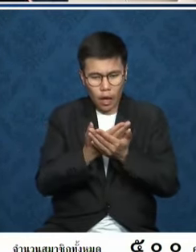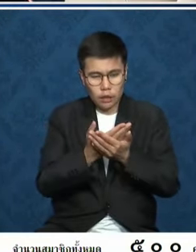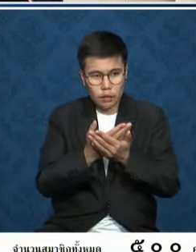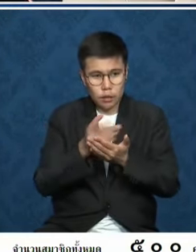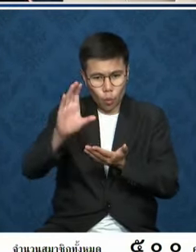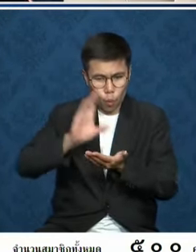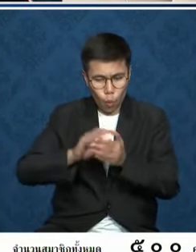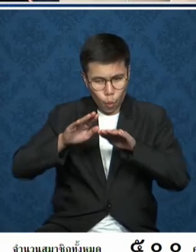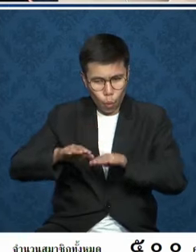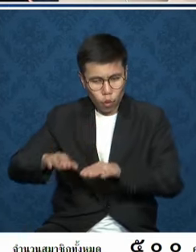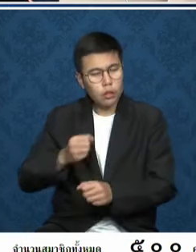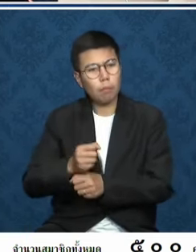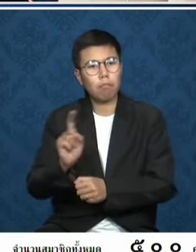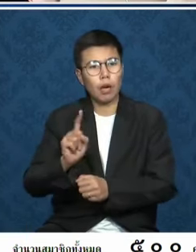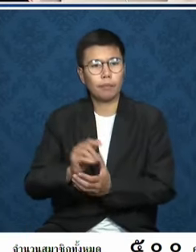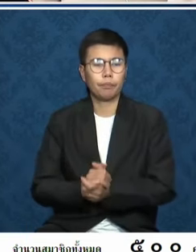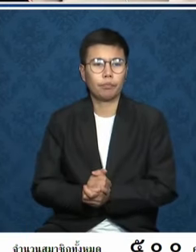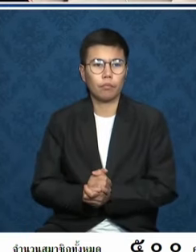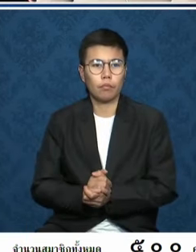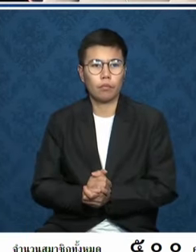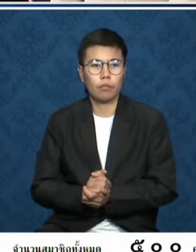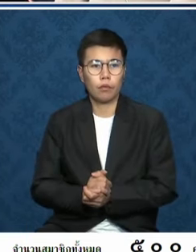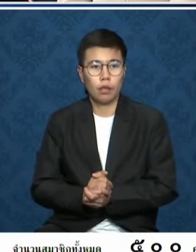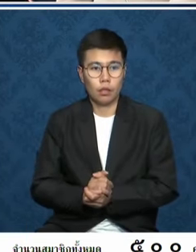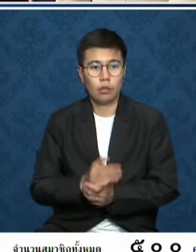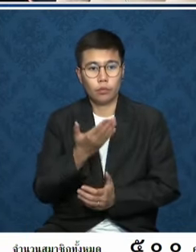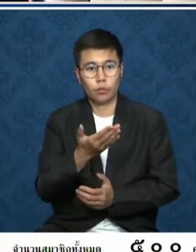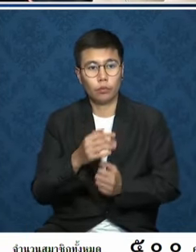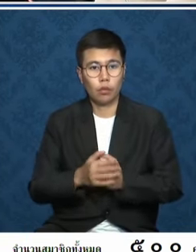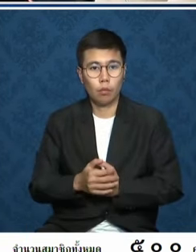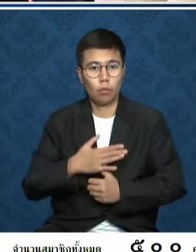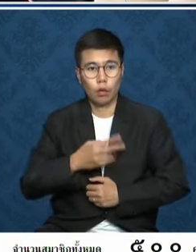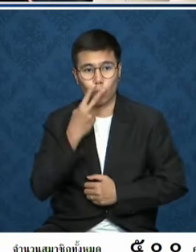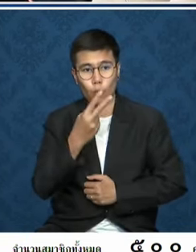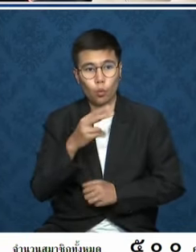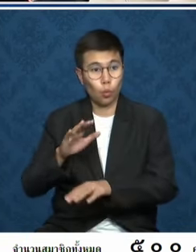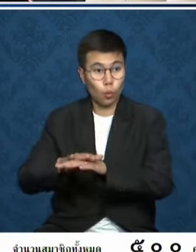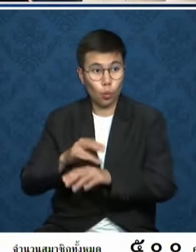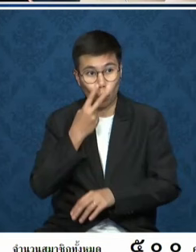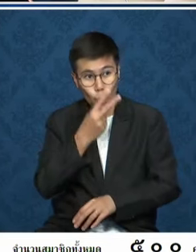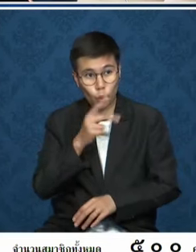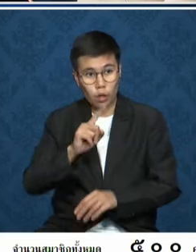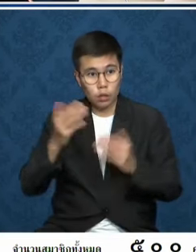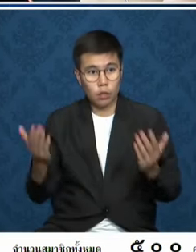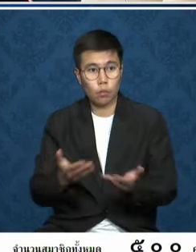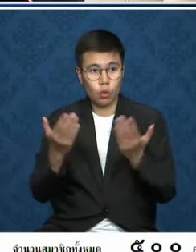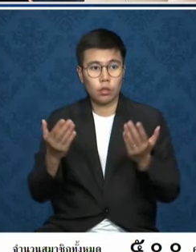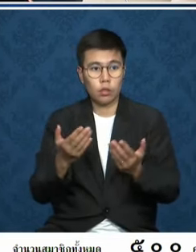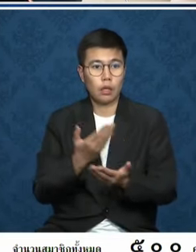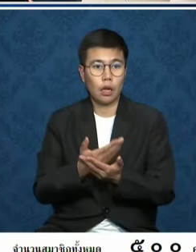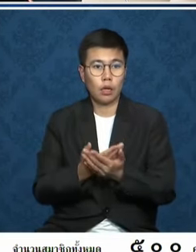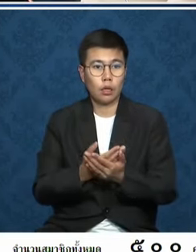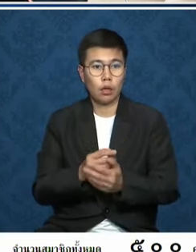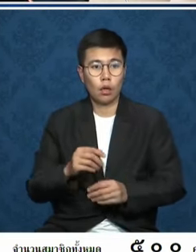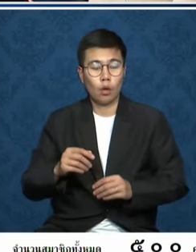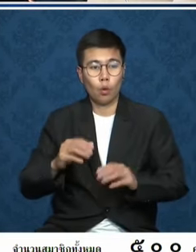ไรนะครับแล้วก็น่าต่ไปนะครั ท่ประทานผมอยากชวนดูในเรื่ของการสนับสนุนงบปมาณดวิทยาศ